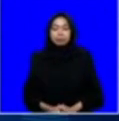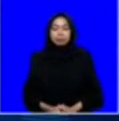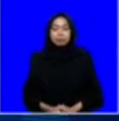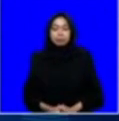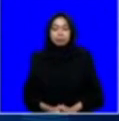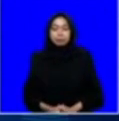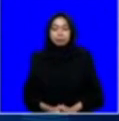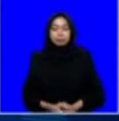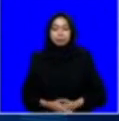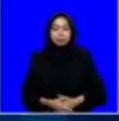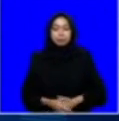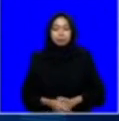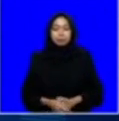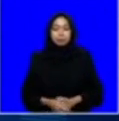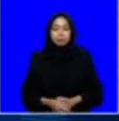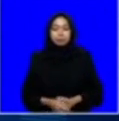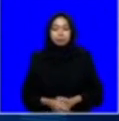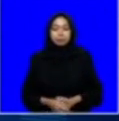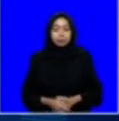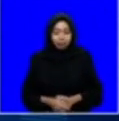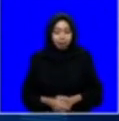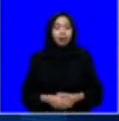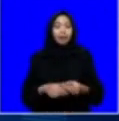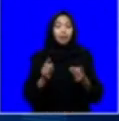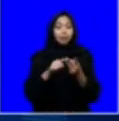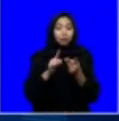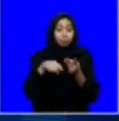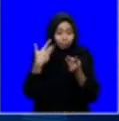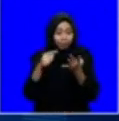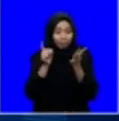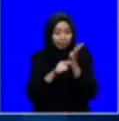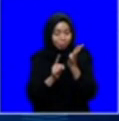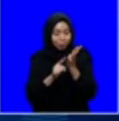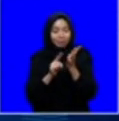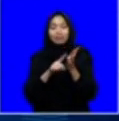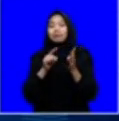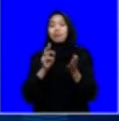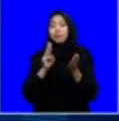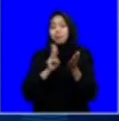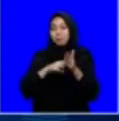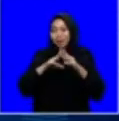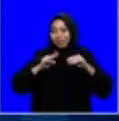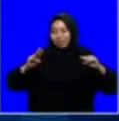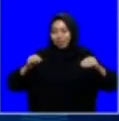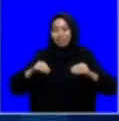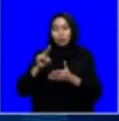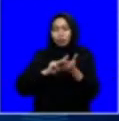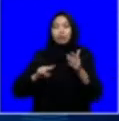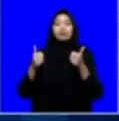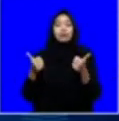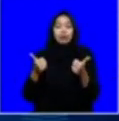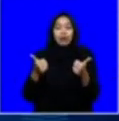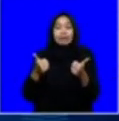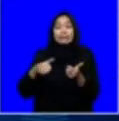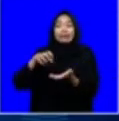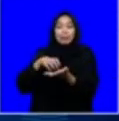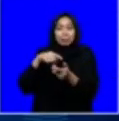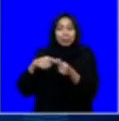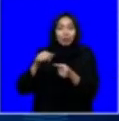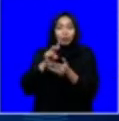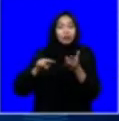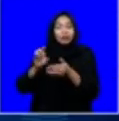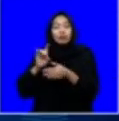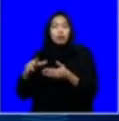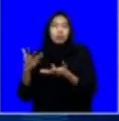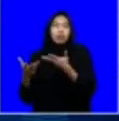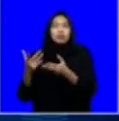tentunya magang di dalam perguruan tinggi, subsidi bagi dosen untuk bekerja di perguruan tinggi lain untuk satu semester,